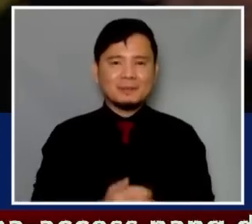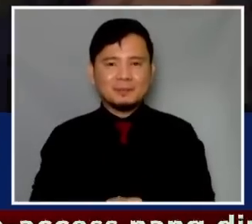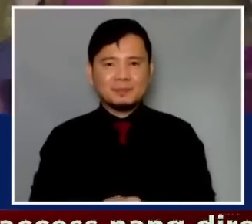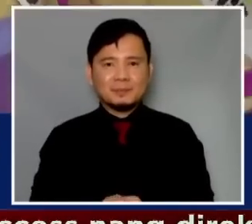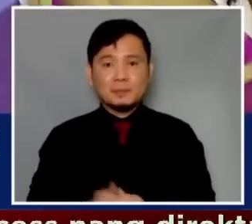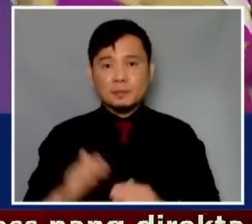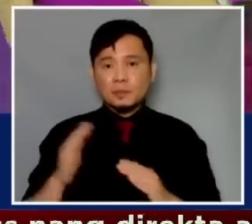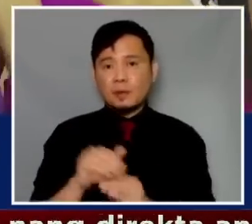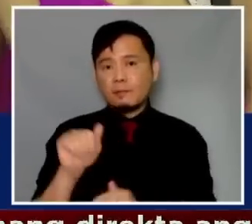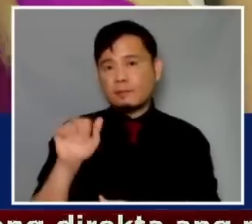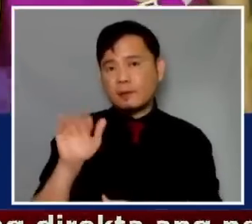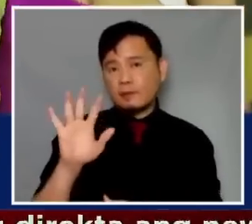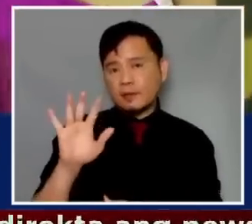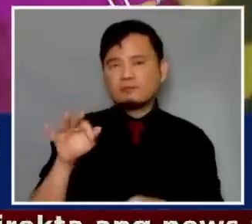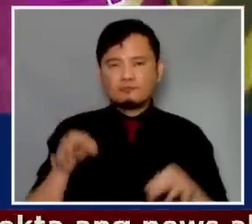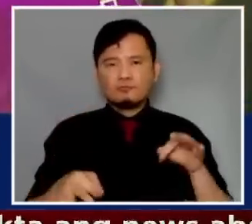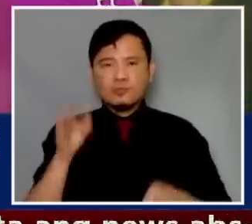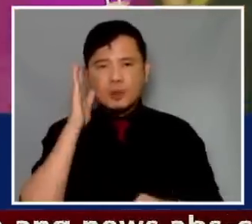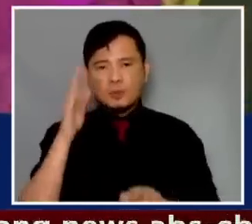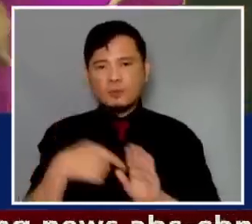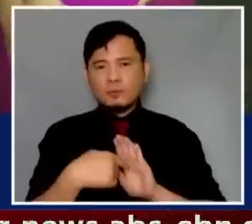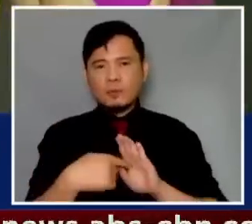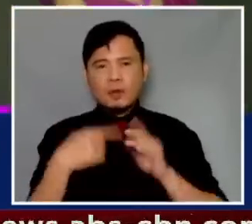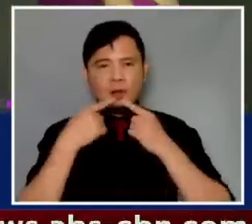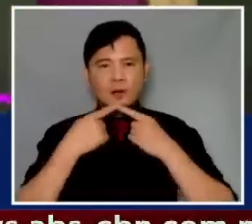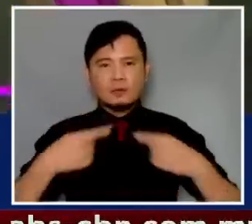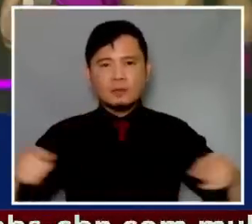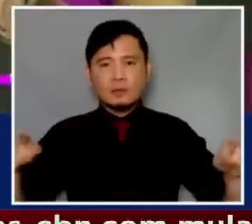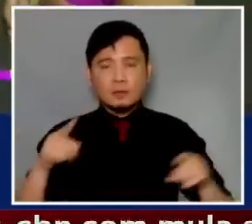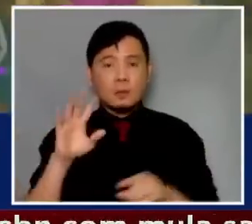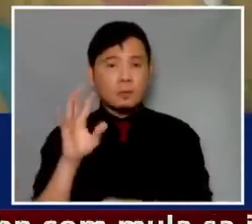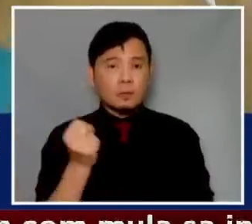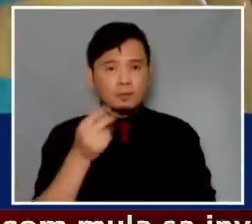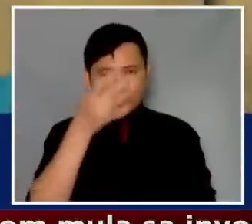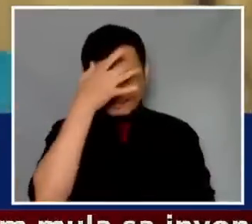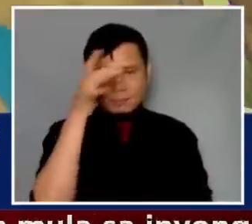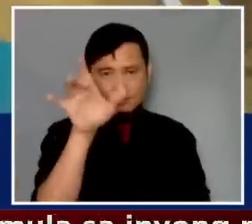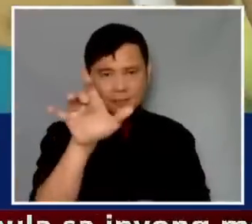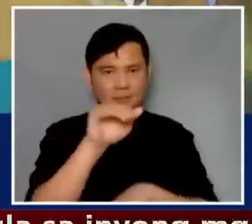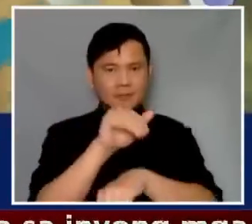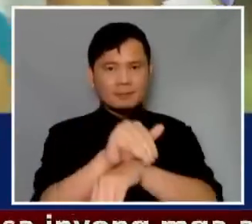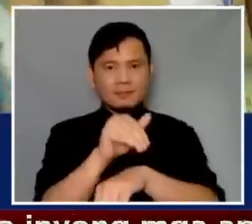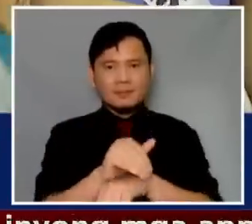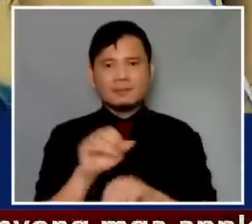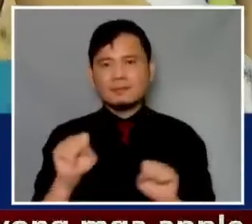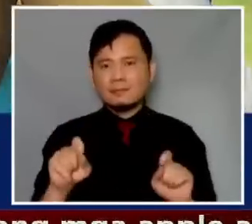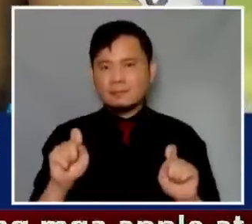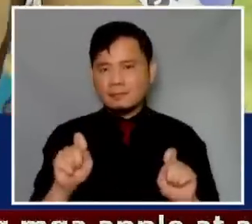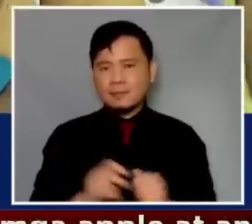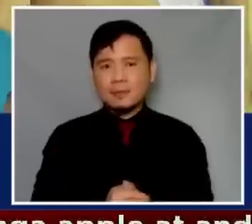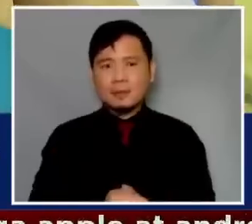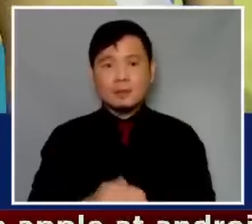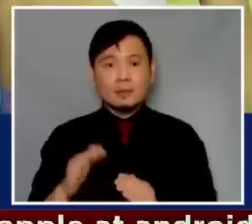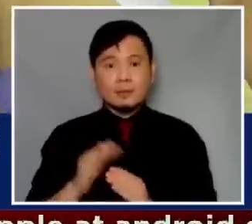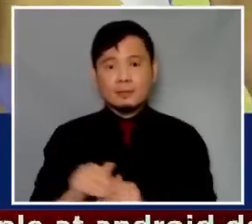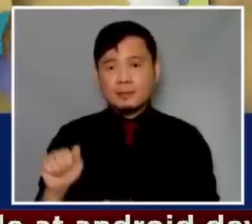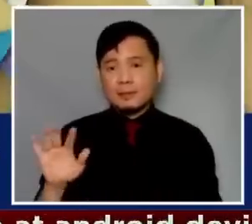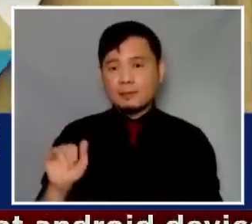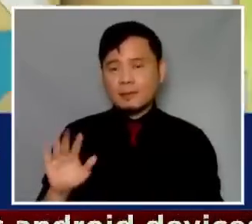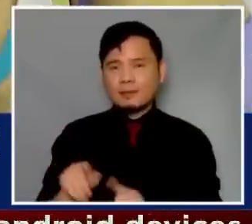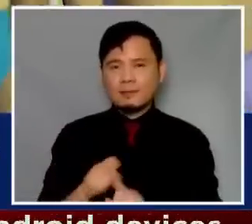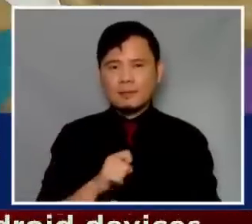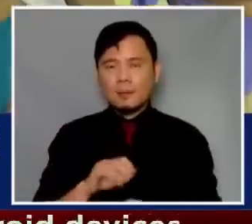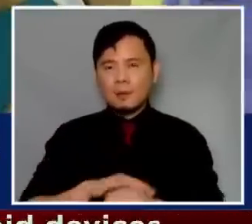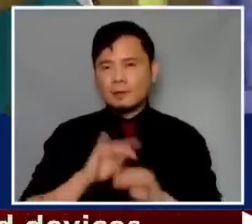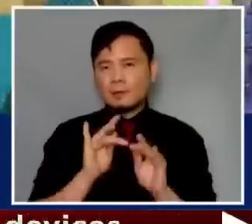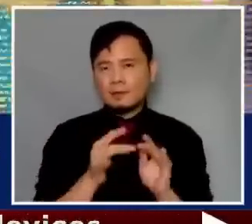15 finalists na siyang i-anunsyo sa Coronation Night sa Sabado. Ang top 16th finalist naman ay manggagaling sa